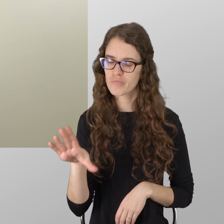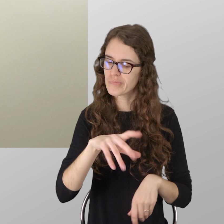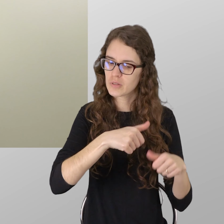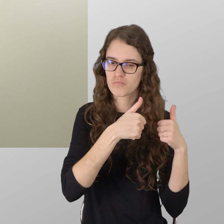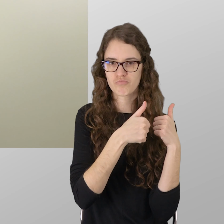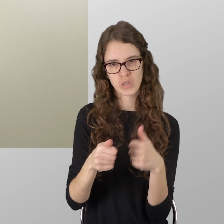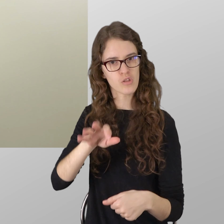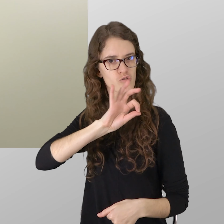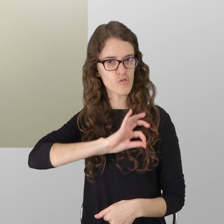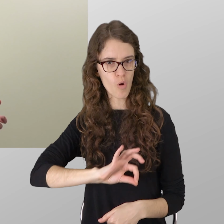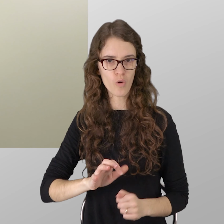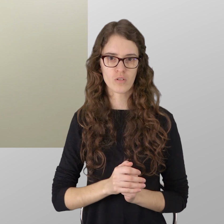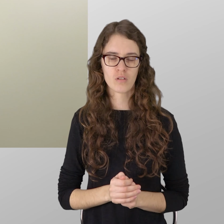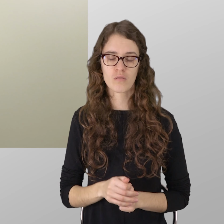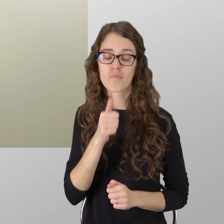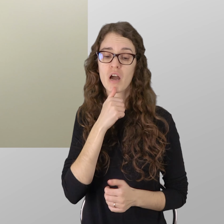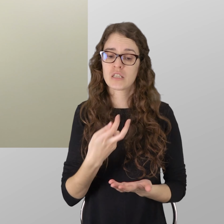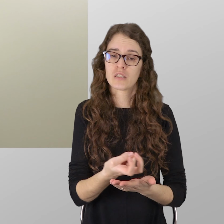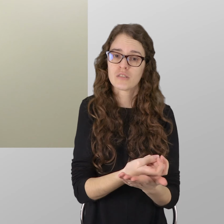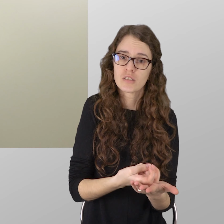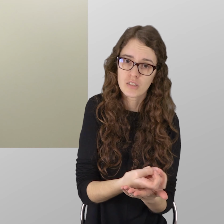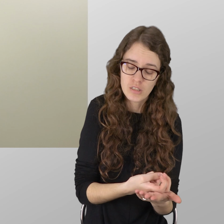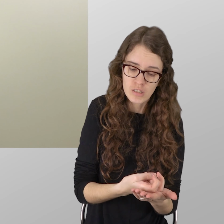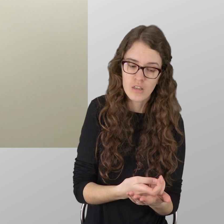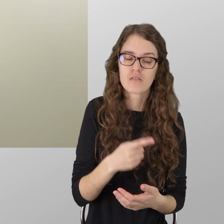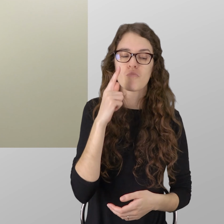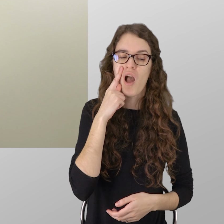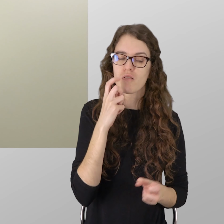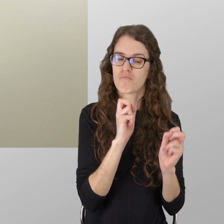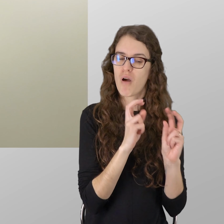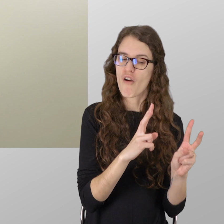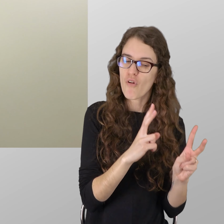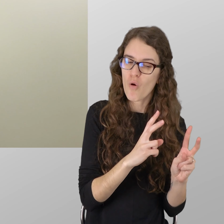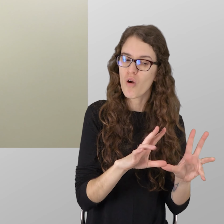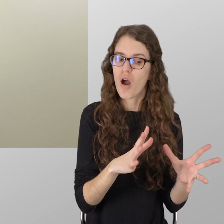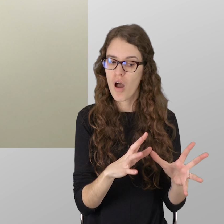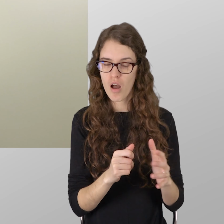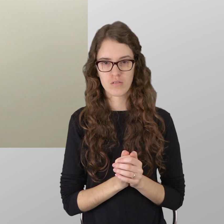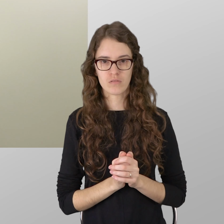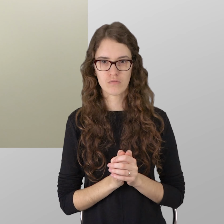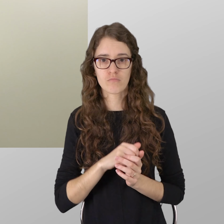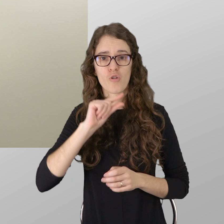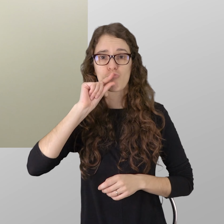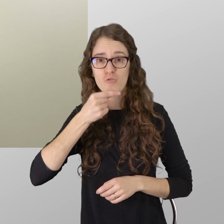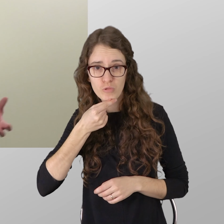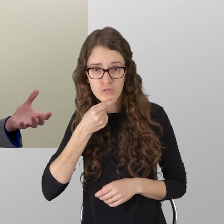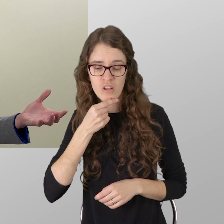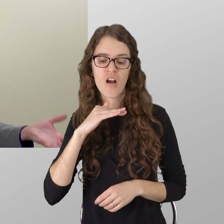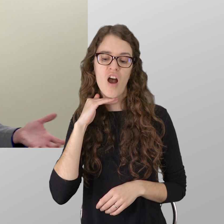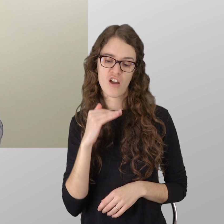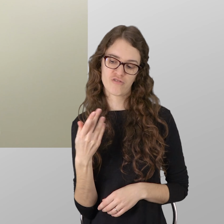apie pavojų ar grėsmę kažkoką, tai liudėsys parodo, kad yra kažkas svarbu mūsų gyvenime.